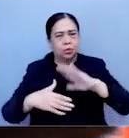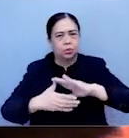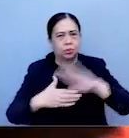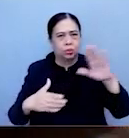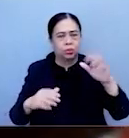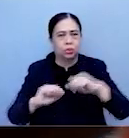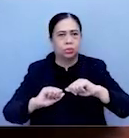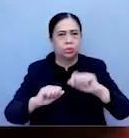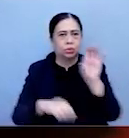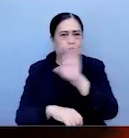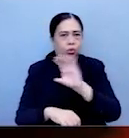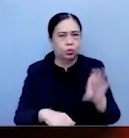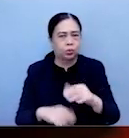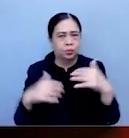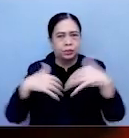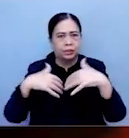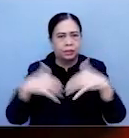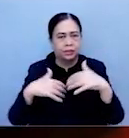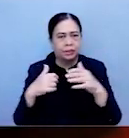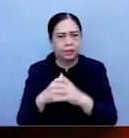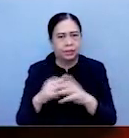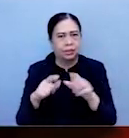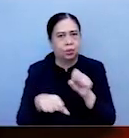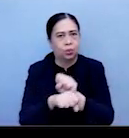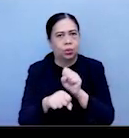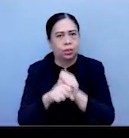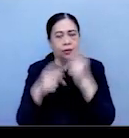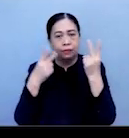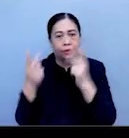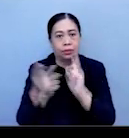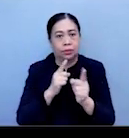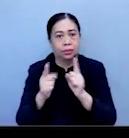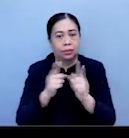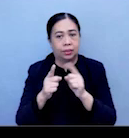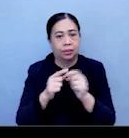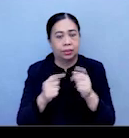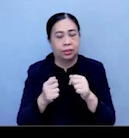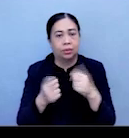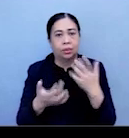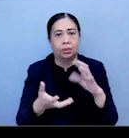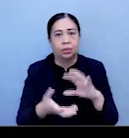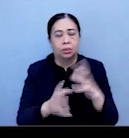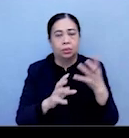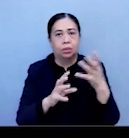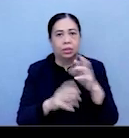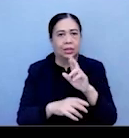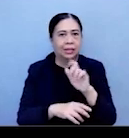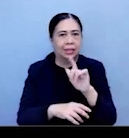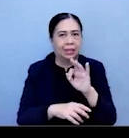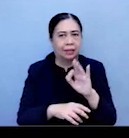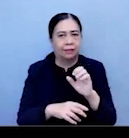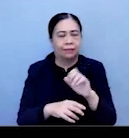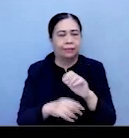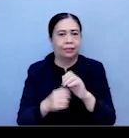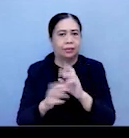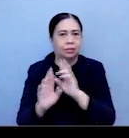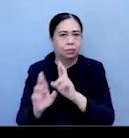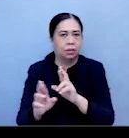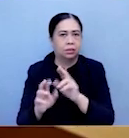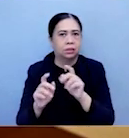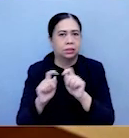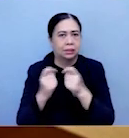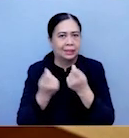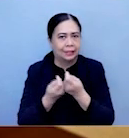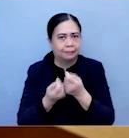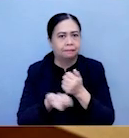si Pangulong Bongbong Marcos habang nasa working visit siya para kausapin yung kanyang disaster relief or disaster response team.